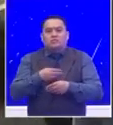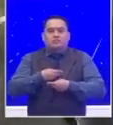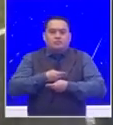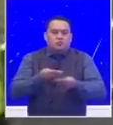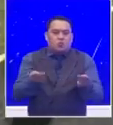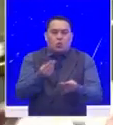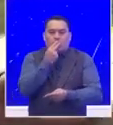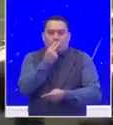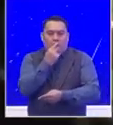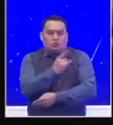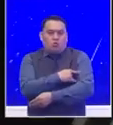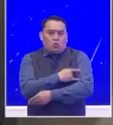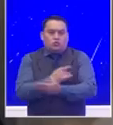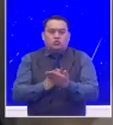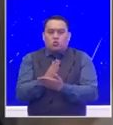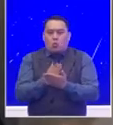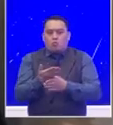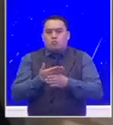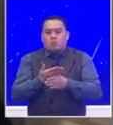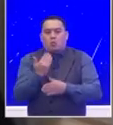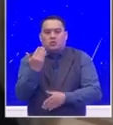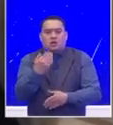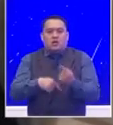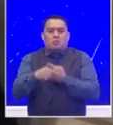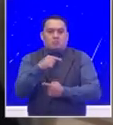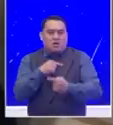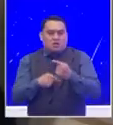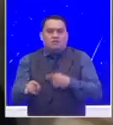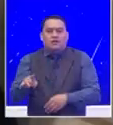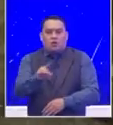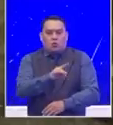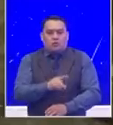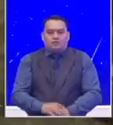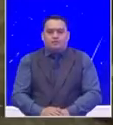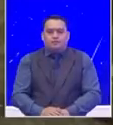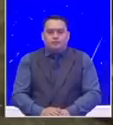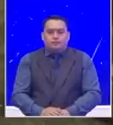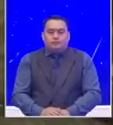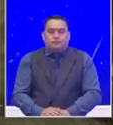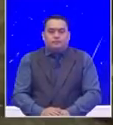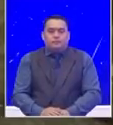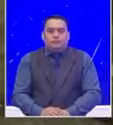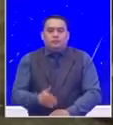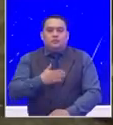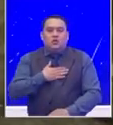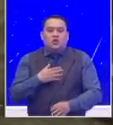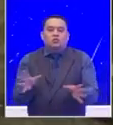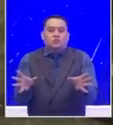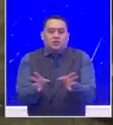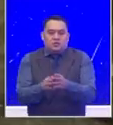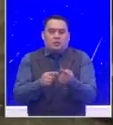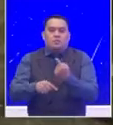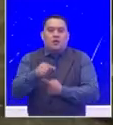горячее питание дежурным службам. Помощь им в этом оказывают предприниматели региона. Наши ребята, волонтеры, совместно с